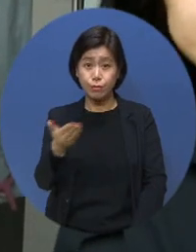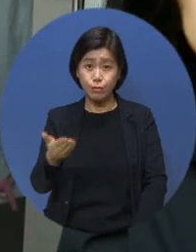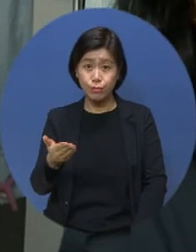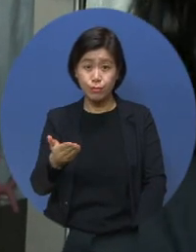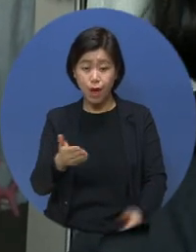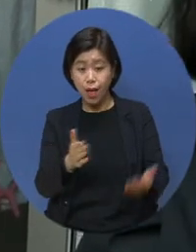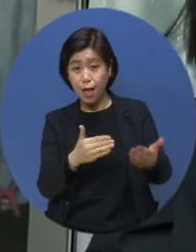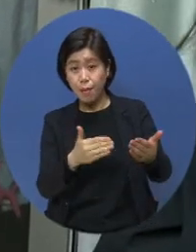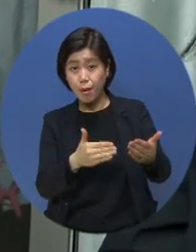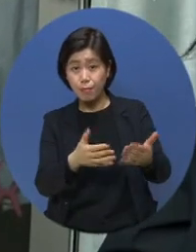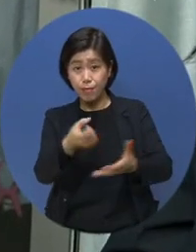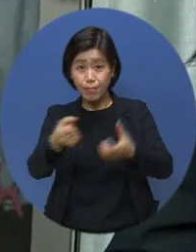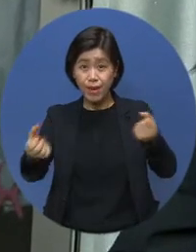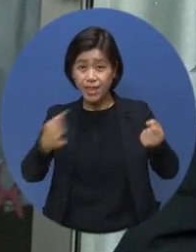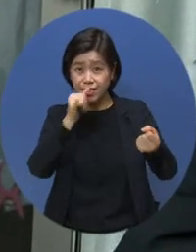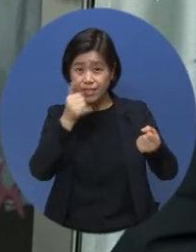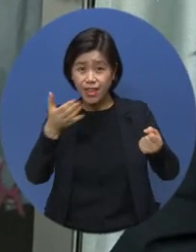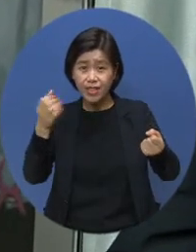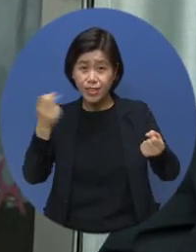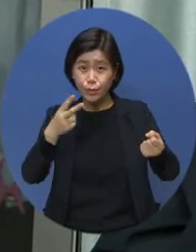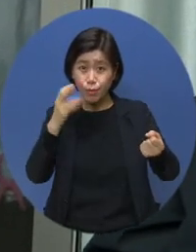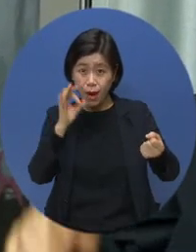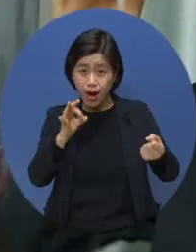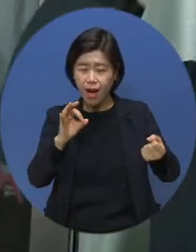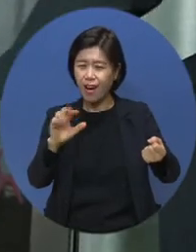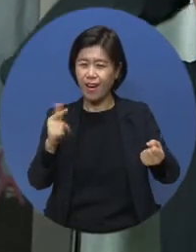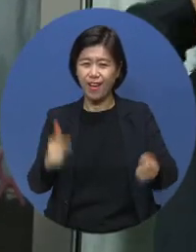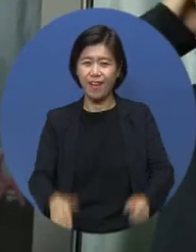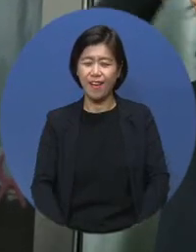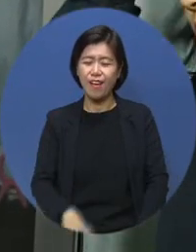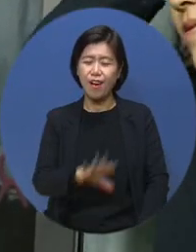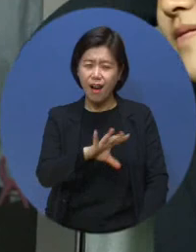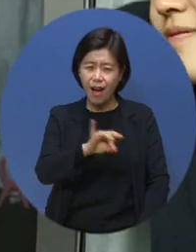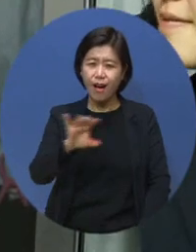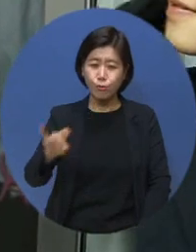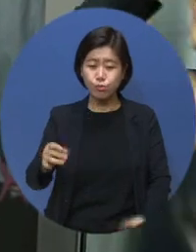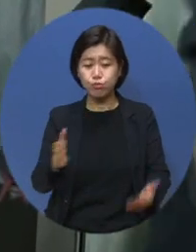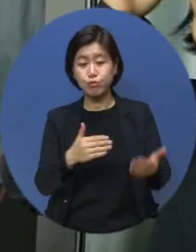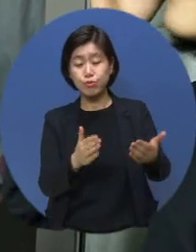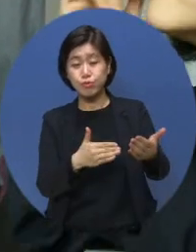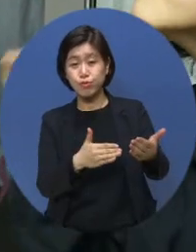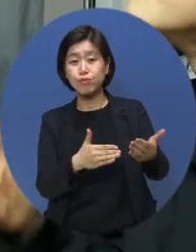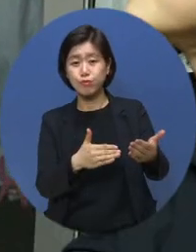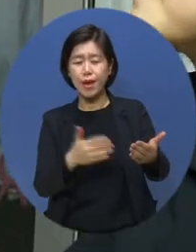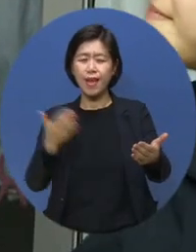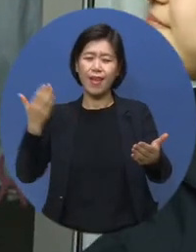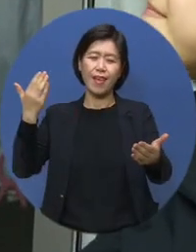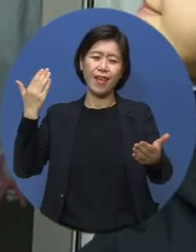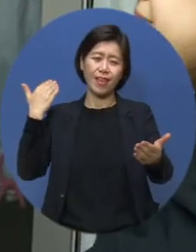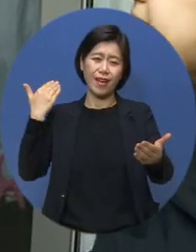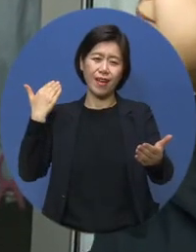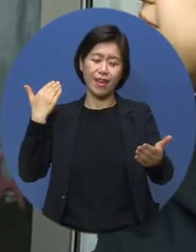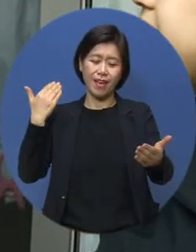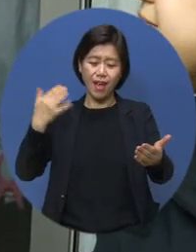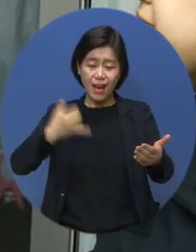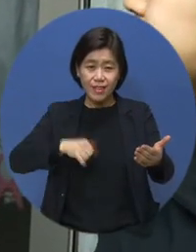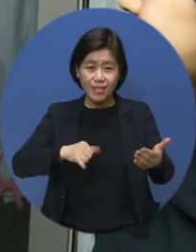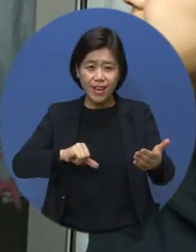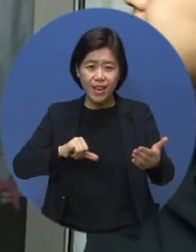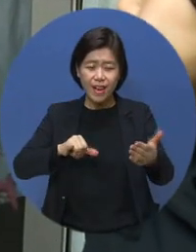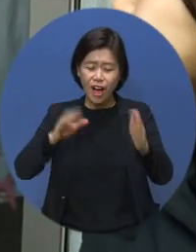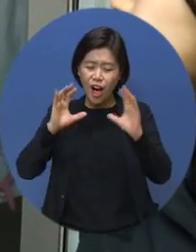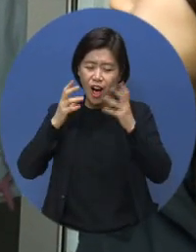자주 보진 않아요 그런데 이렇게 갑자기 또 이렇게 생각할 때 이제 넓어 꺼내보면 아 또 예나의 애기때 진짜